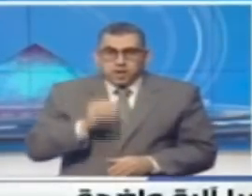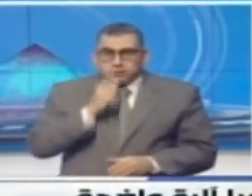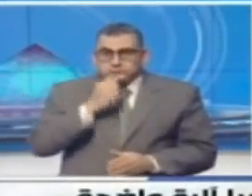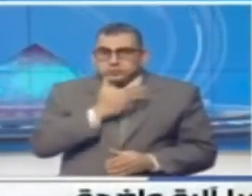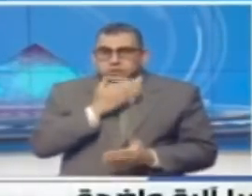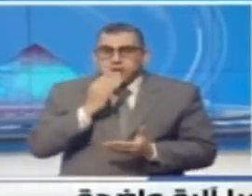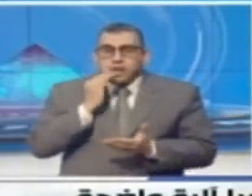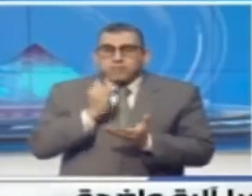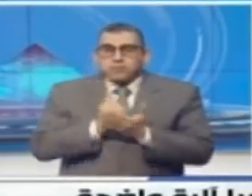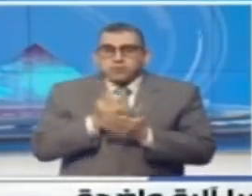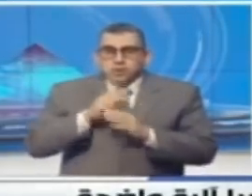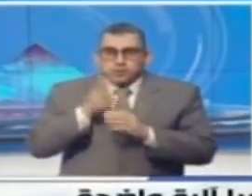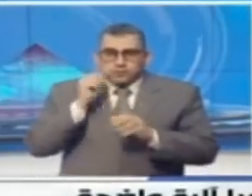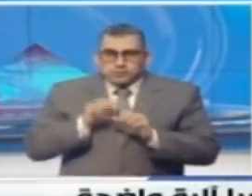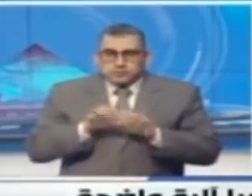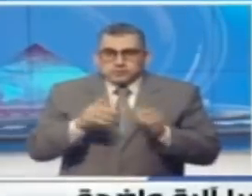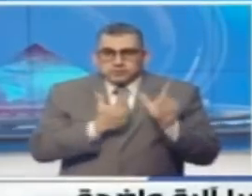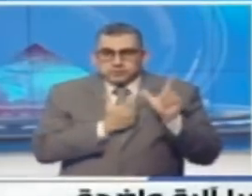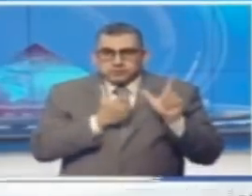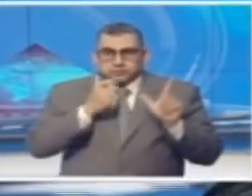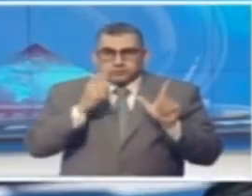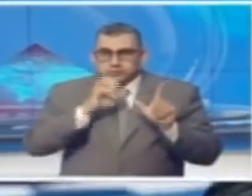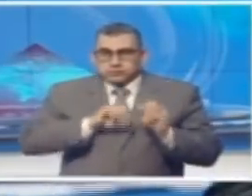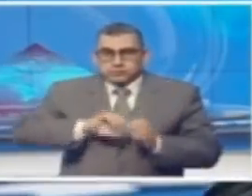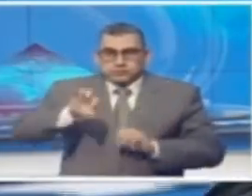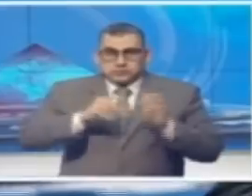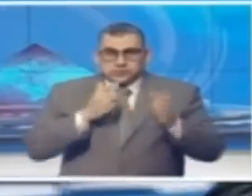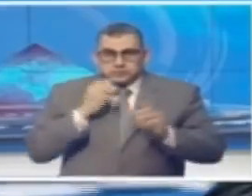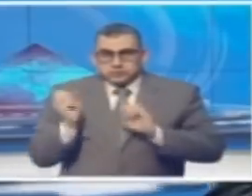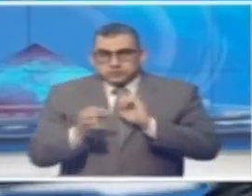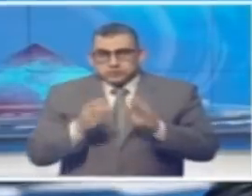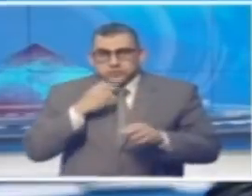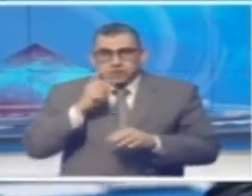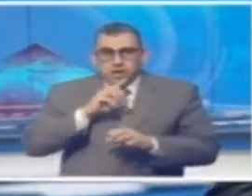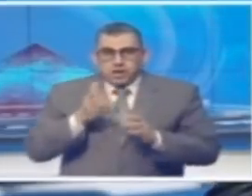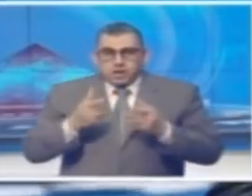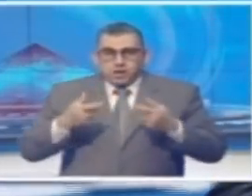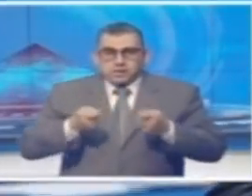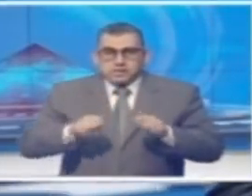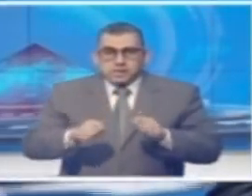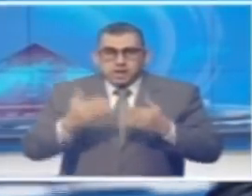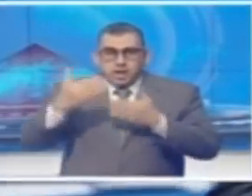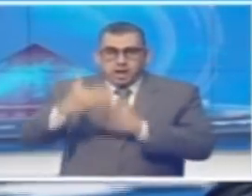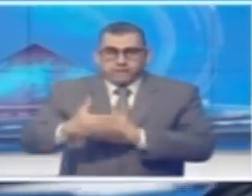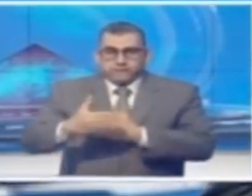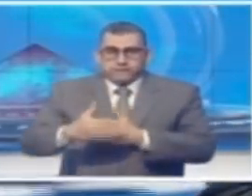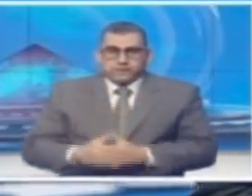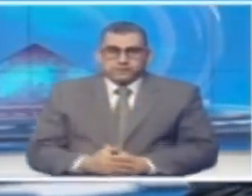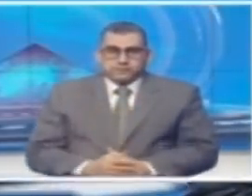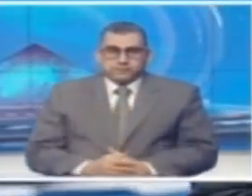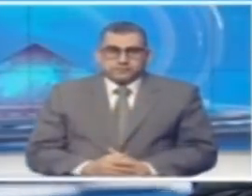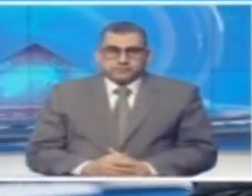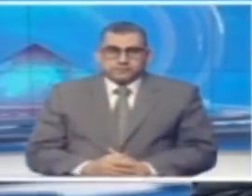ضمان عدم تسرب الأسلحة والعتاد العسكري لديهم إلى المحيط الإقليمي.